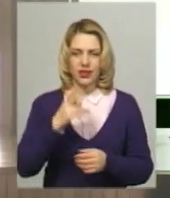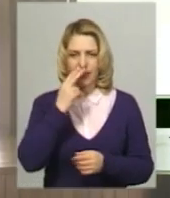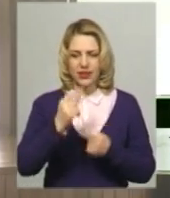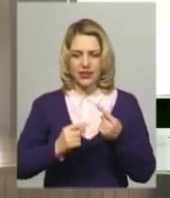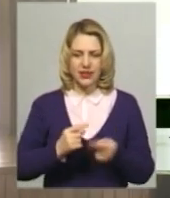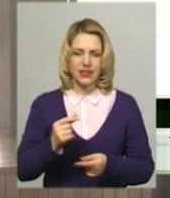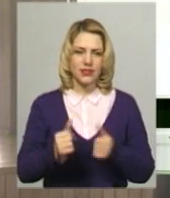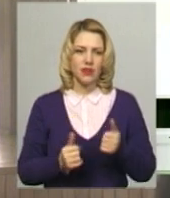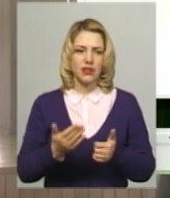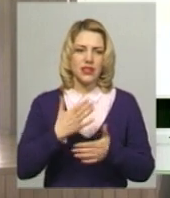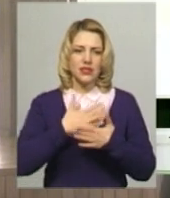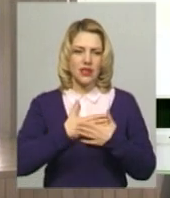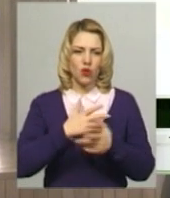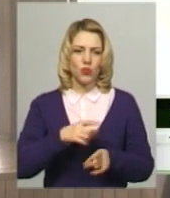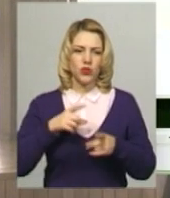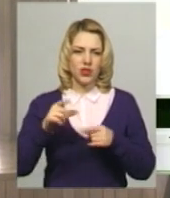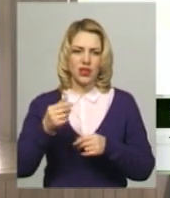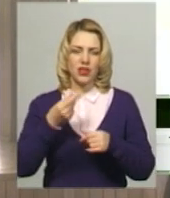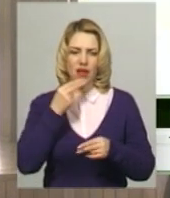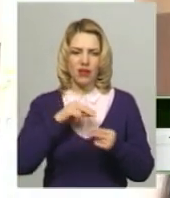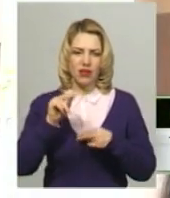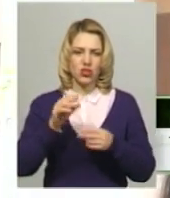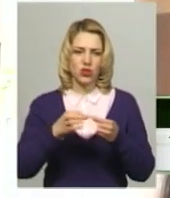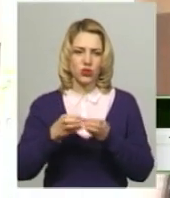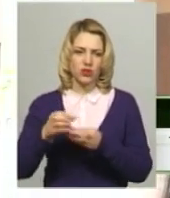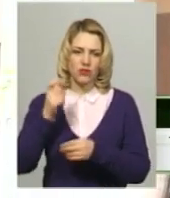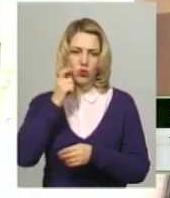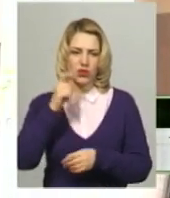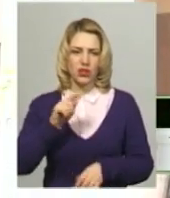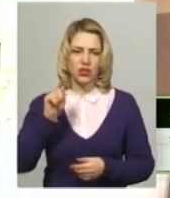їдемо, і їдуть, збираються найкращі колективи України.